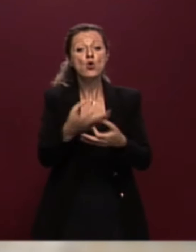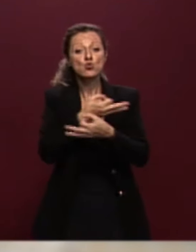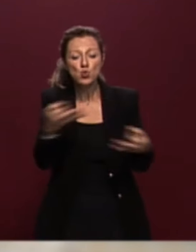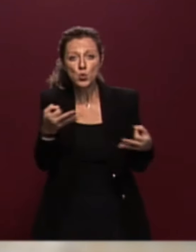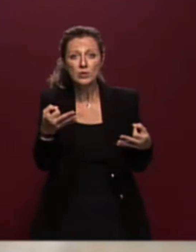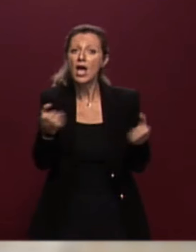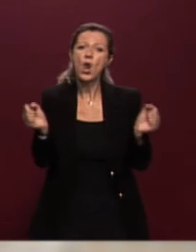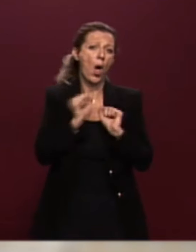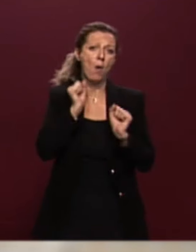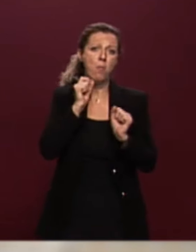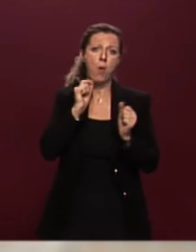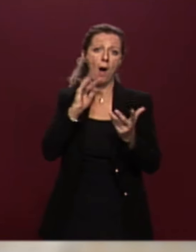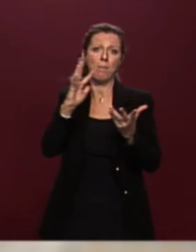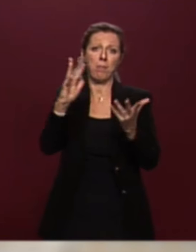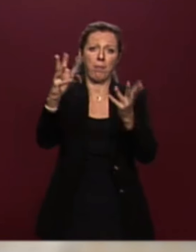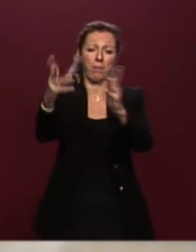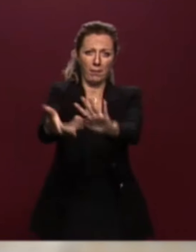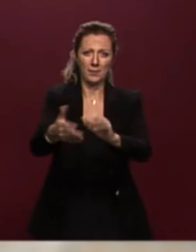giuste.